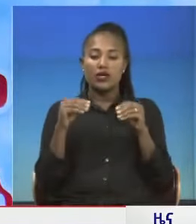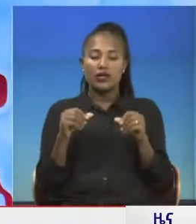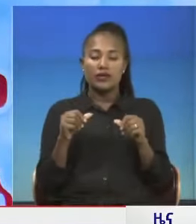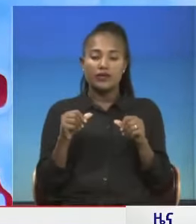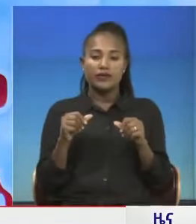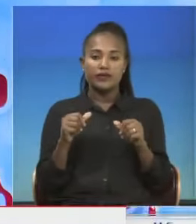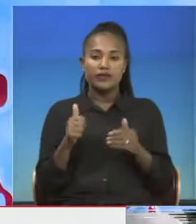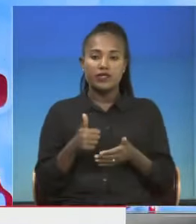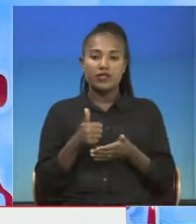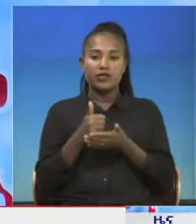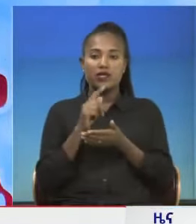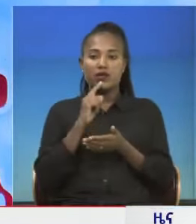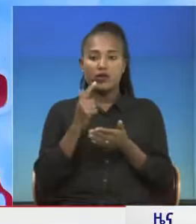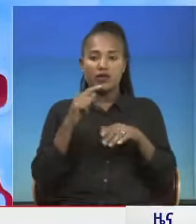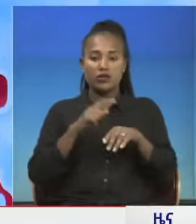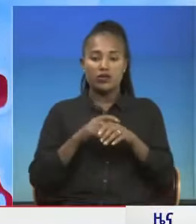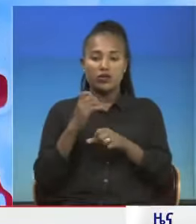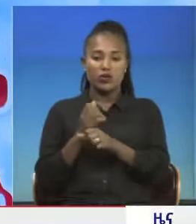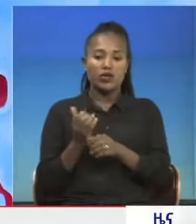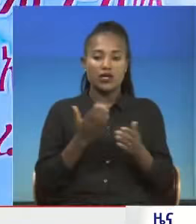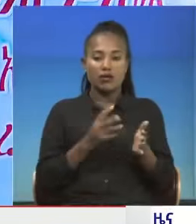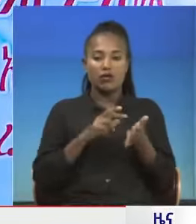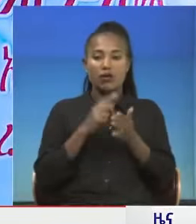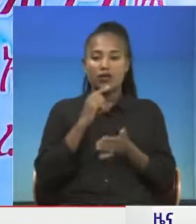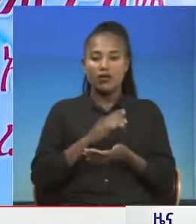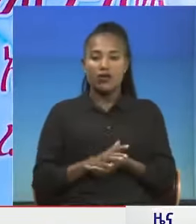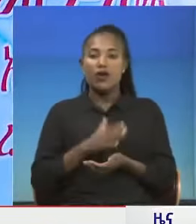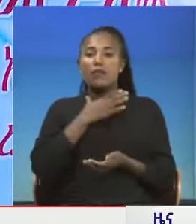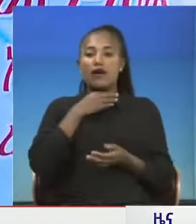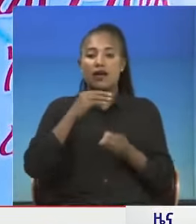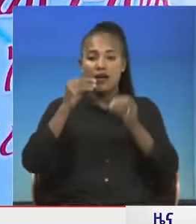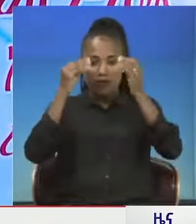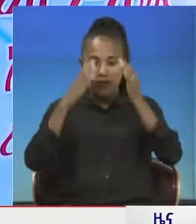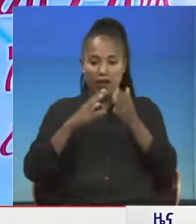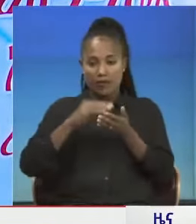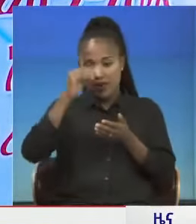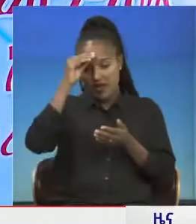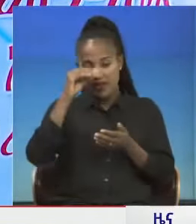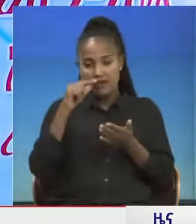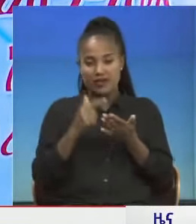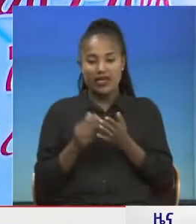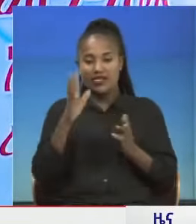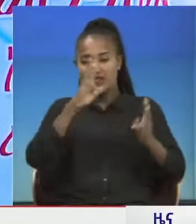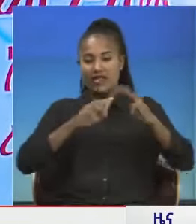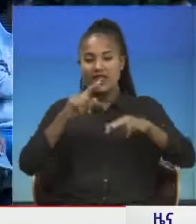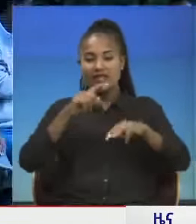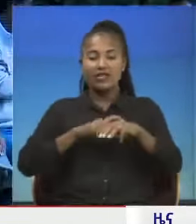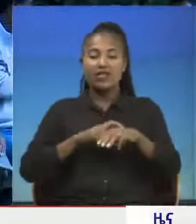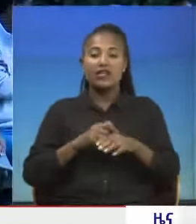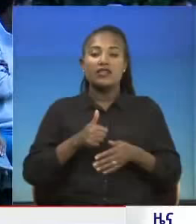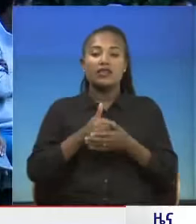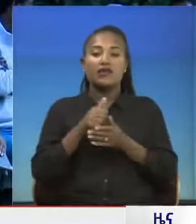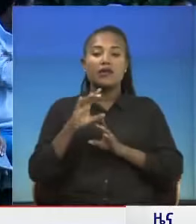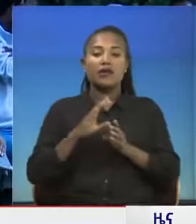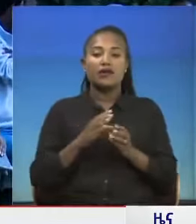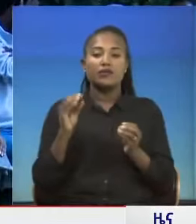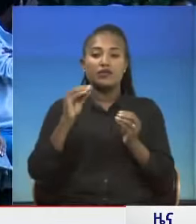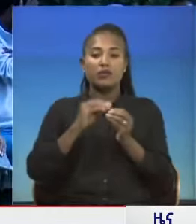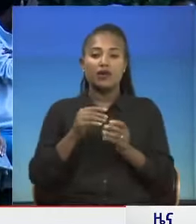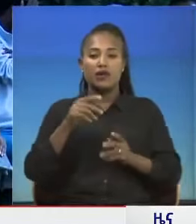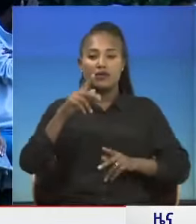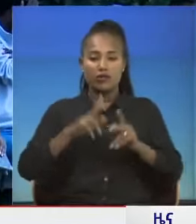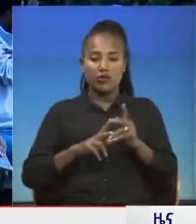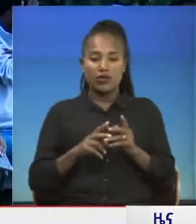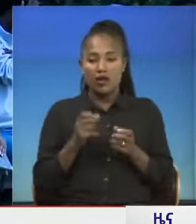የዱቄት እርዳታ ነው ለጊዜው ይዞ የቀረበው ማለት ነው። የአማራ ምሁራን መማክርት ጉባኤ በዚህ አስቸጋሪ ወቅት ድጋፍ ከማድረግ